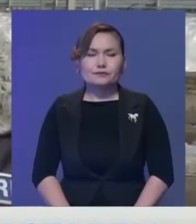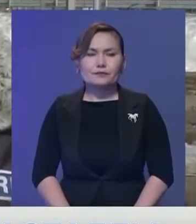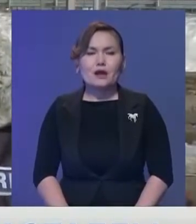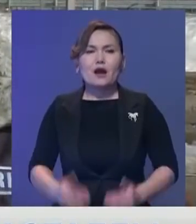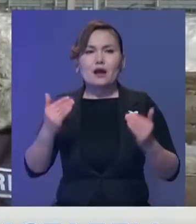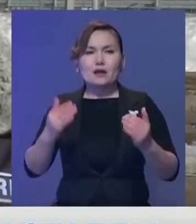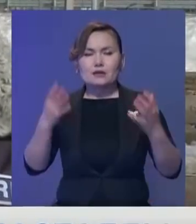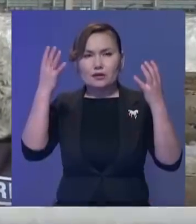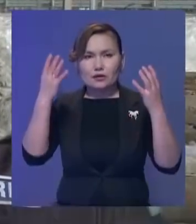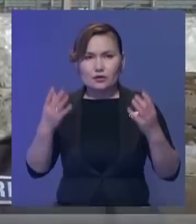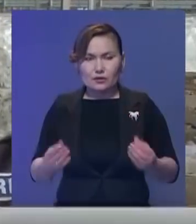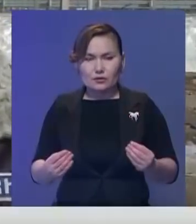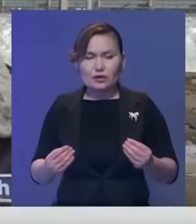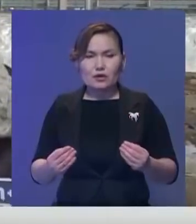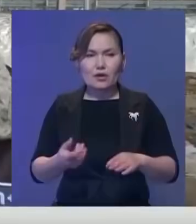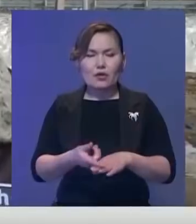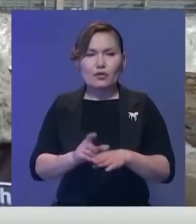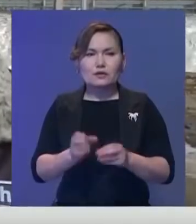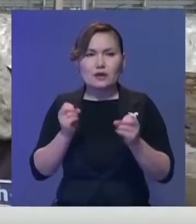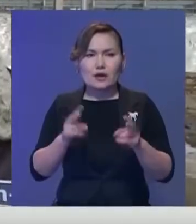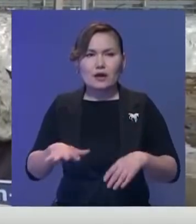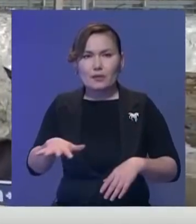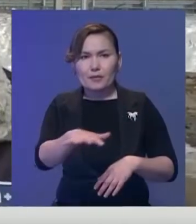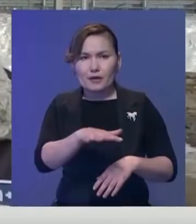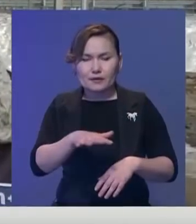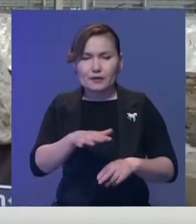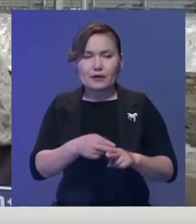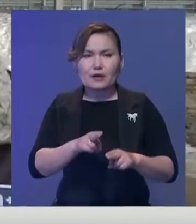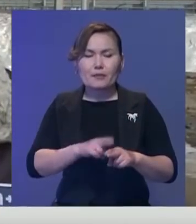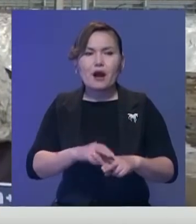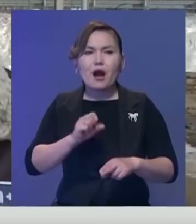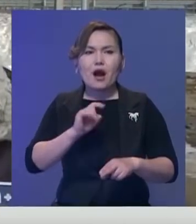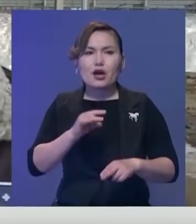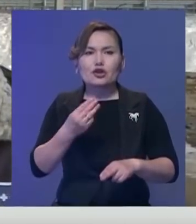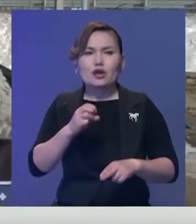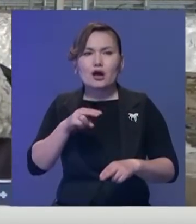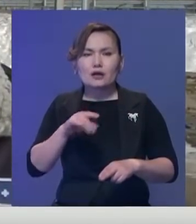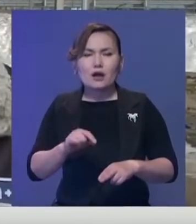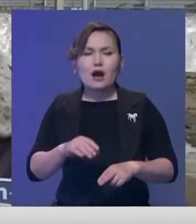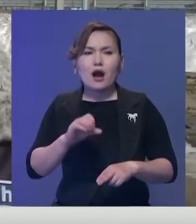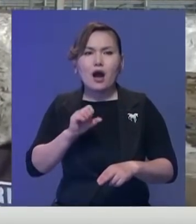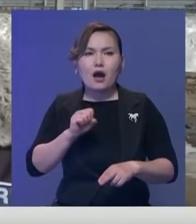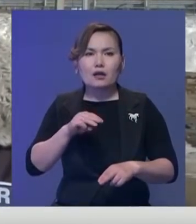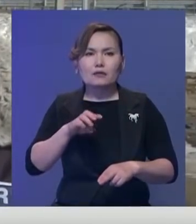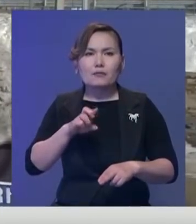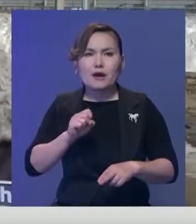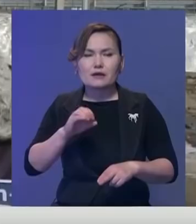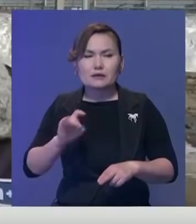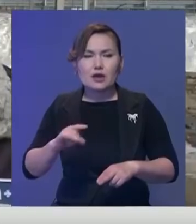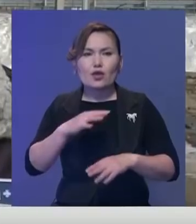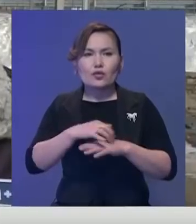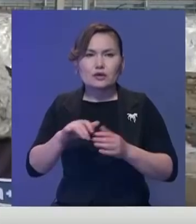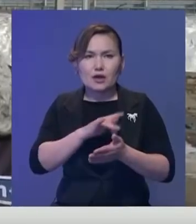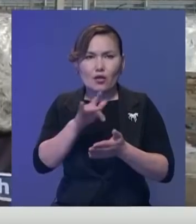Қазіргі таңда ең қауіпті аудандар бізде Целиноград, Аршалы ауданы, Атбасар ауданы, Көкшетау